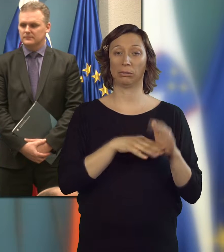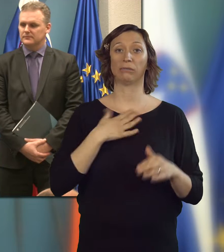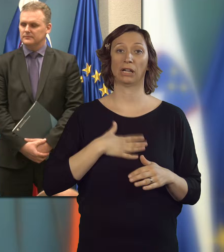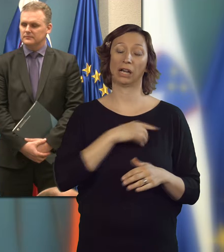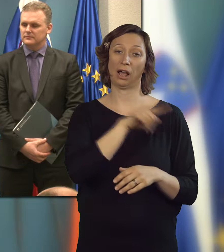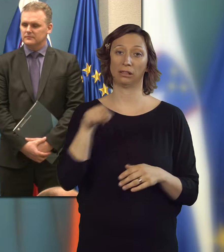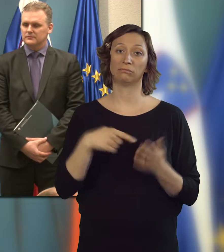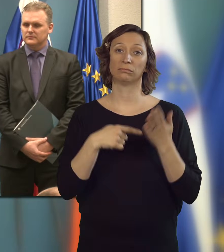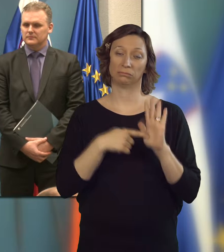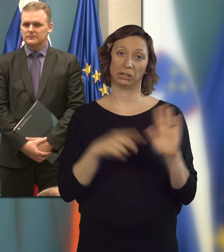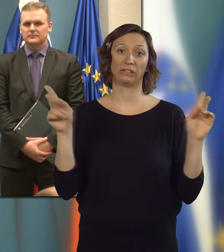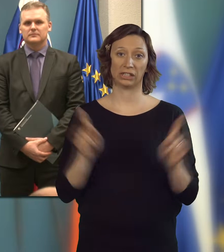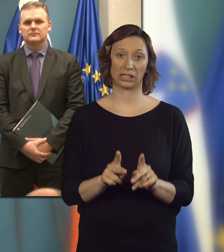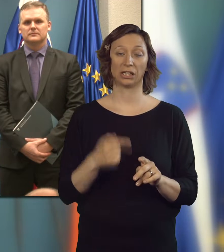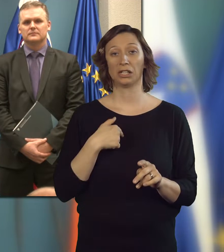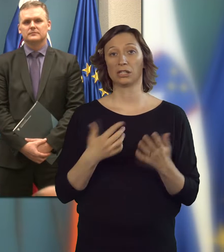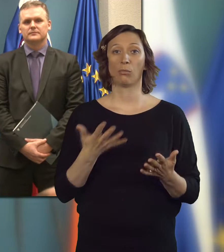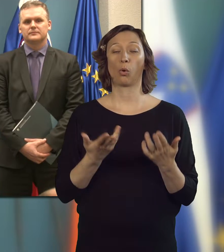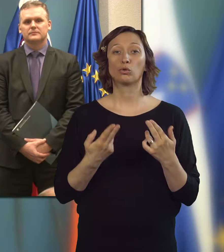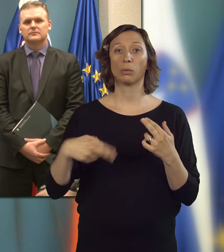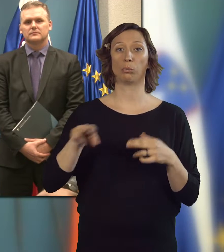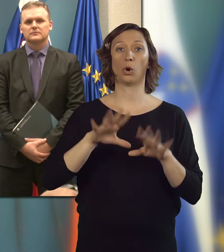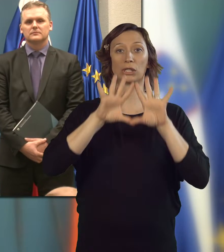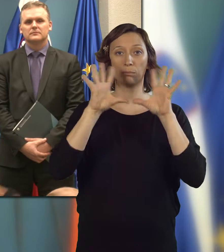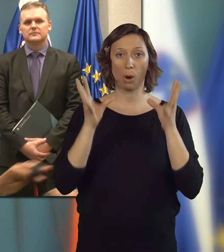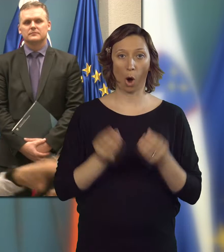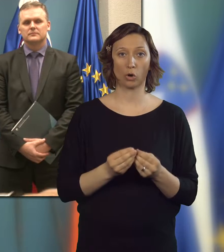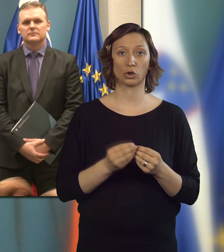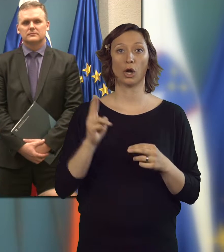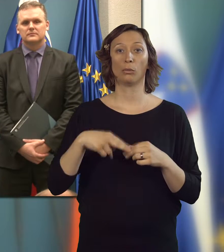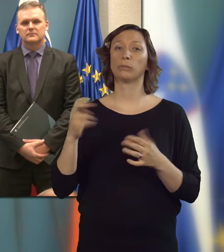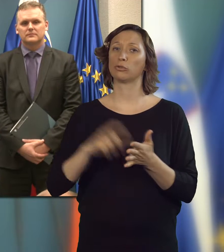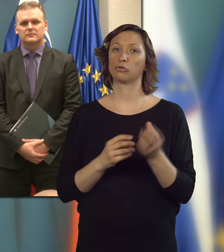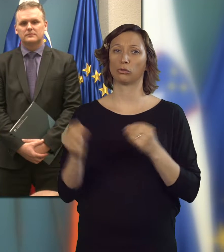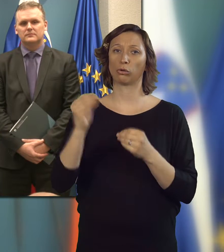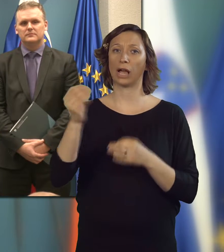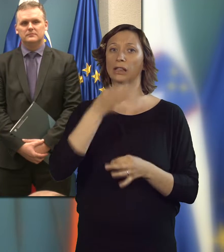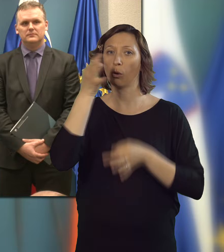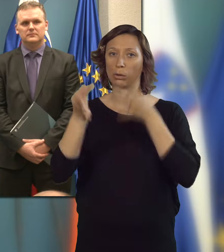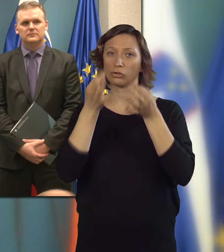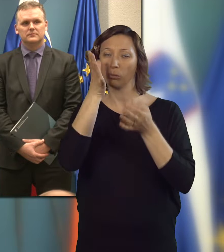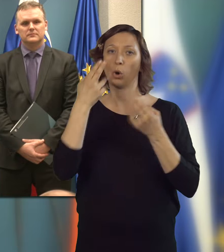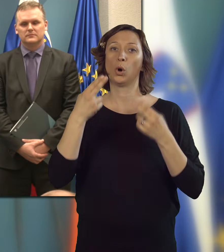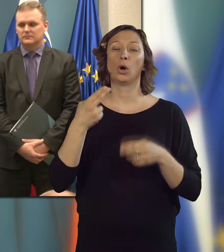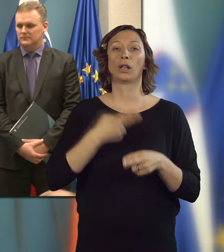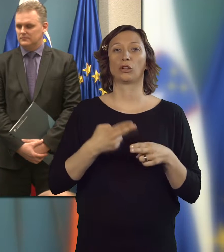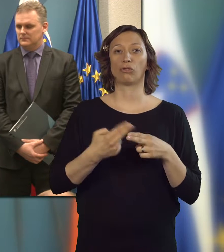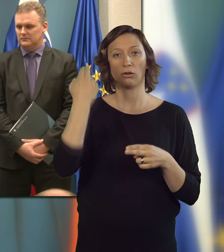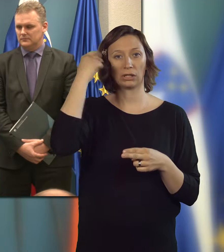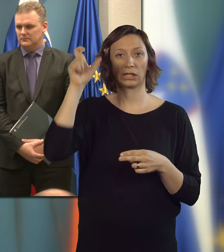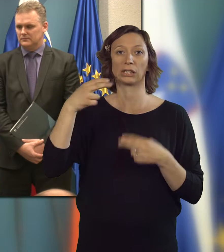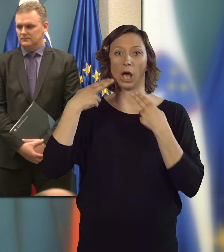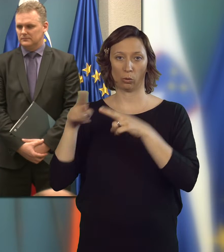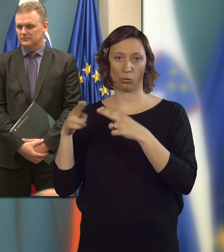vam jo radi na kratko predstavili. Jaz mogoče malo bolj splošno, potem pa, če bodo vprašanja, bo državni